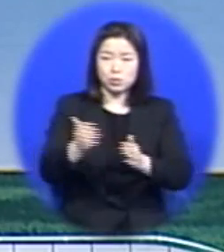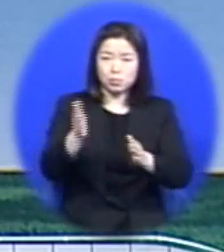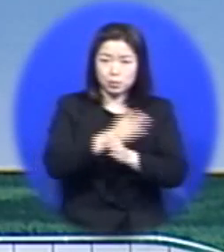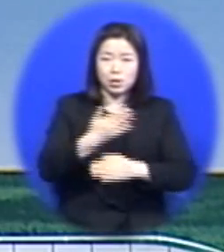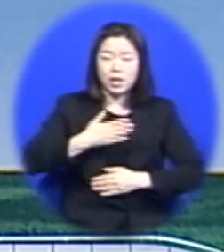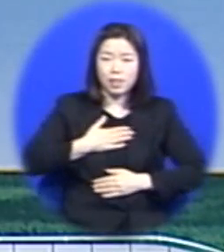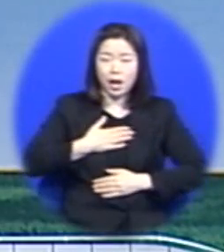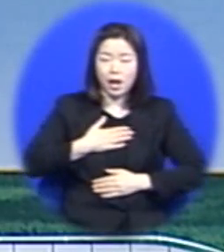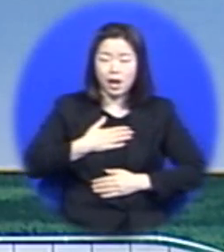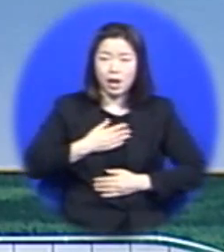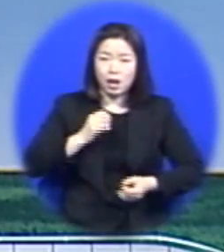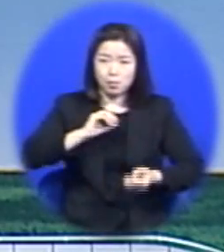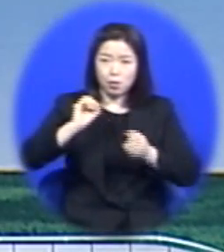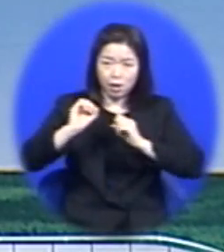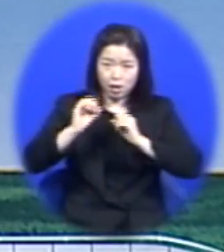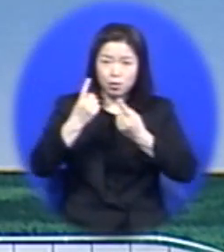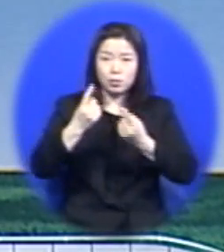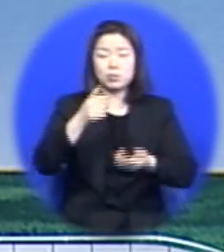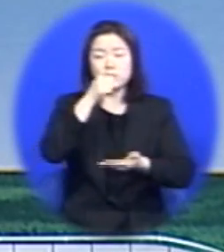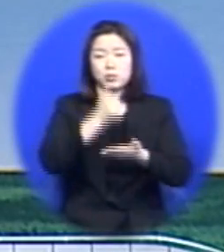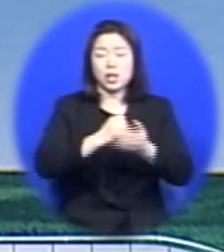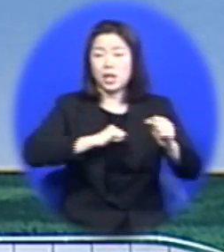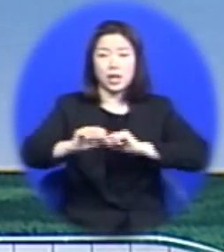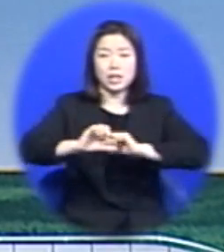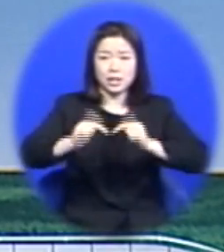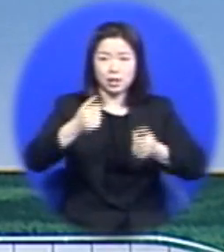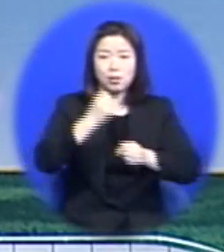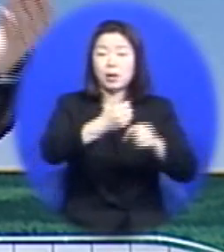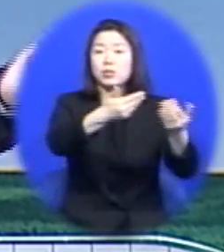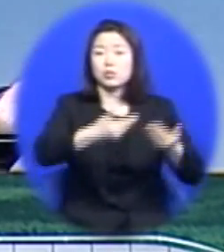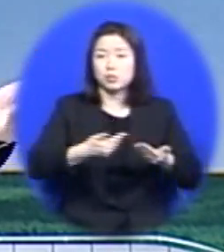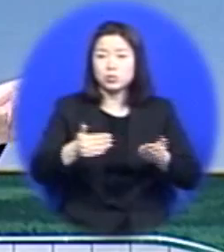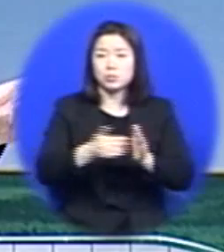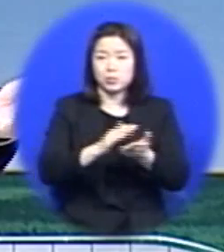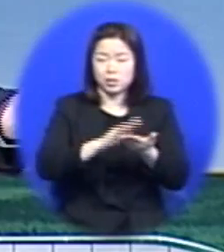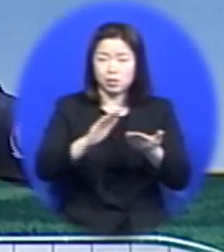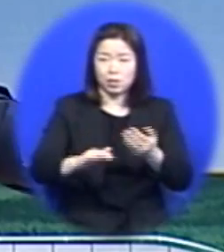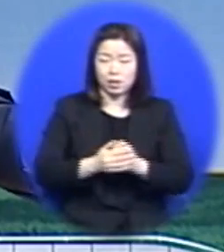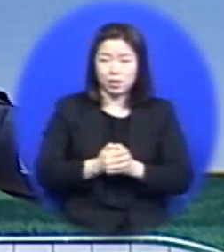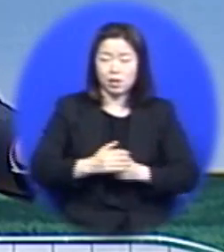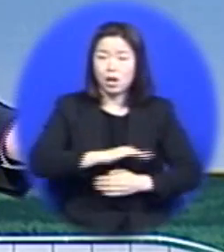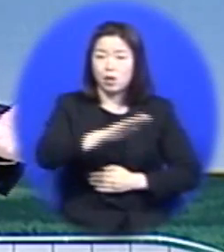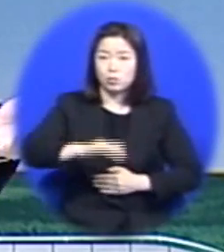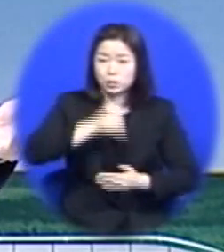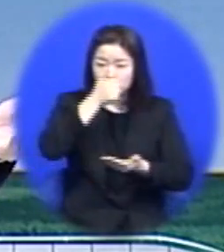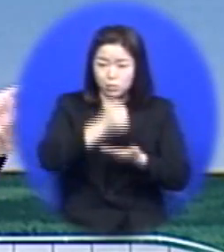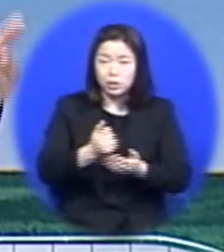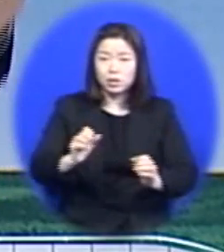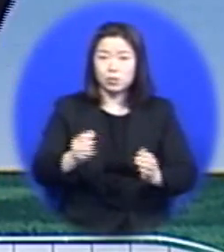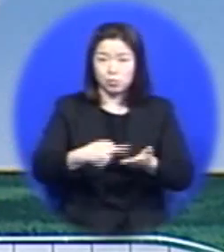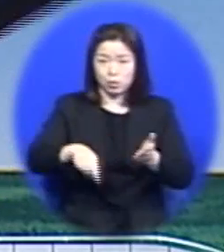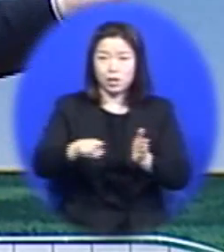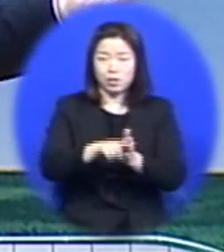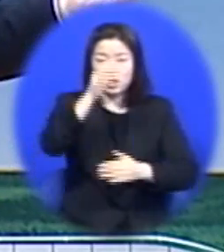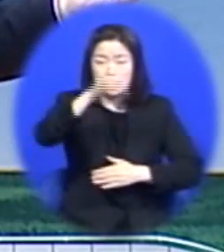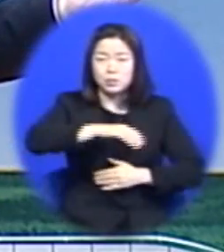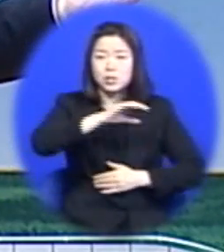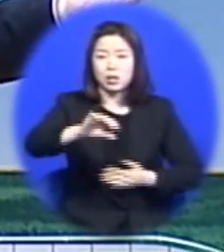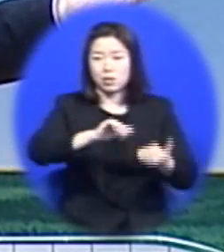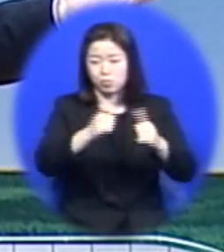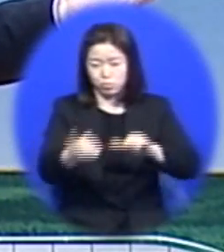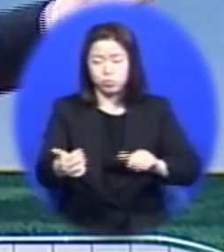죄 안 짓고 살게 해주십니다. 예수님은 우리의 죄를 위하여 십자가에 죽으신